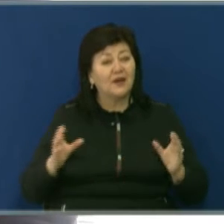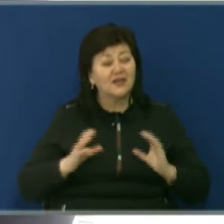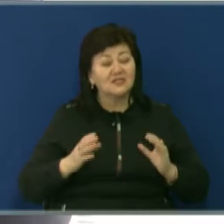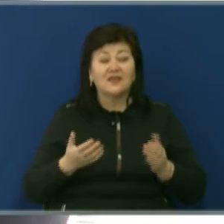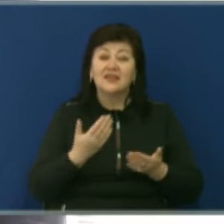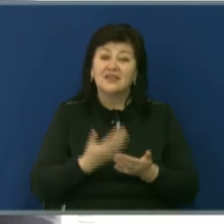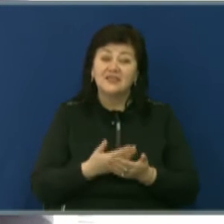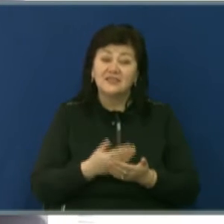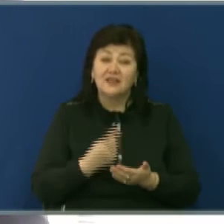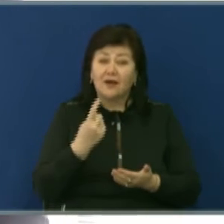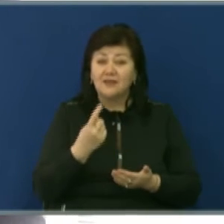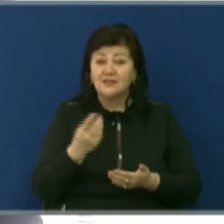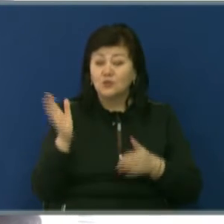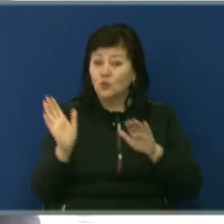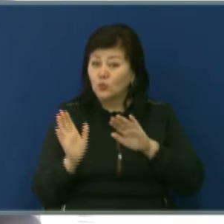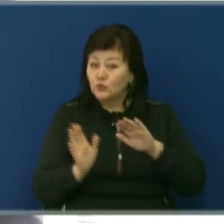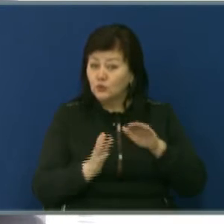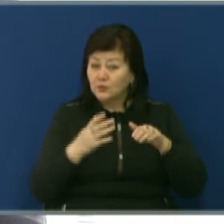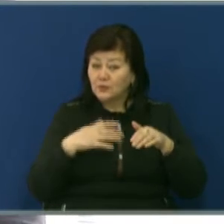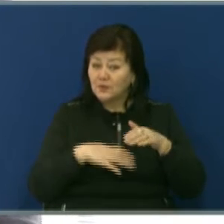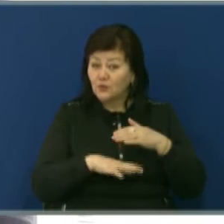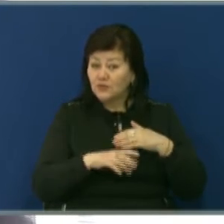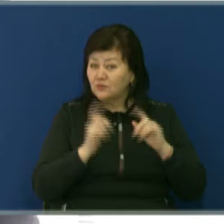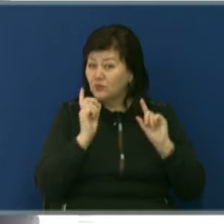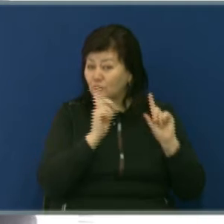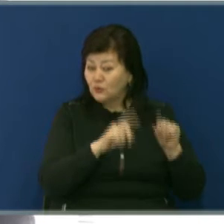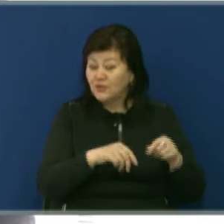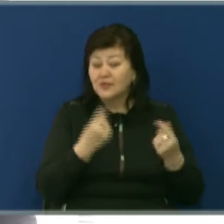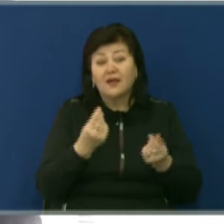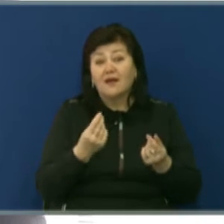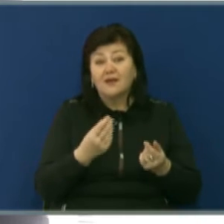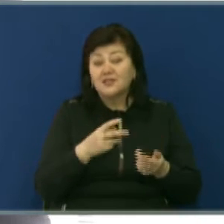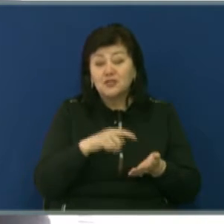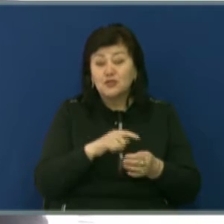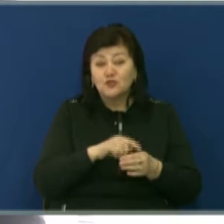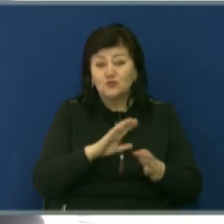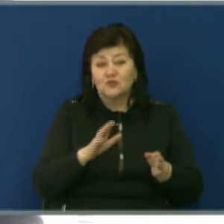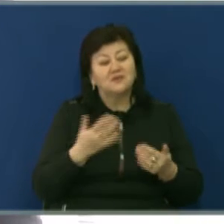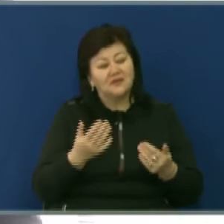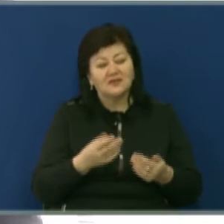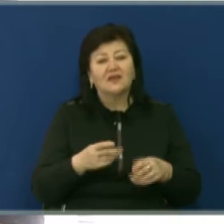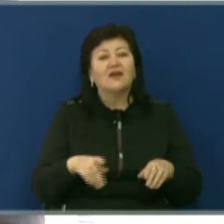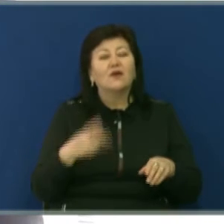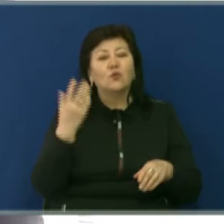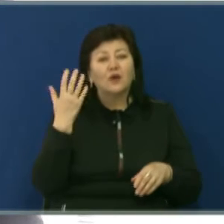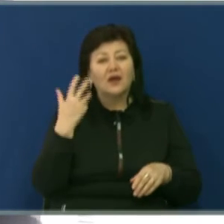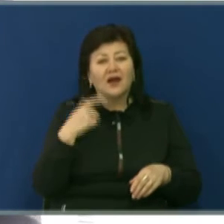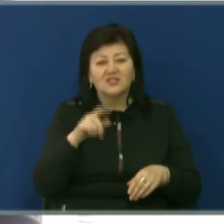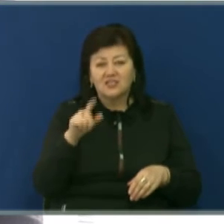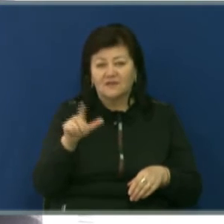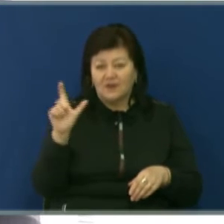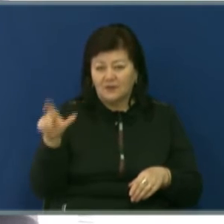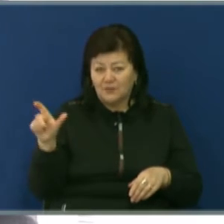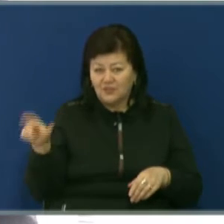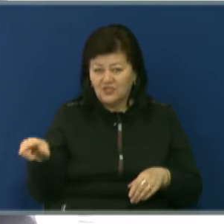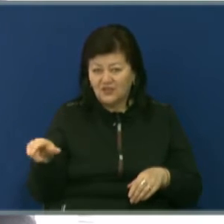жоқтығы байқалмайды дейді. Бірақ олай емес, біз үшін әр баланың өз орны бар. Тіпті олар мектеп асханасынан алған тоқаштарын немесе өзге